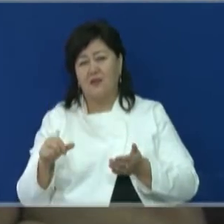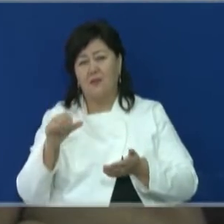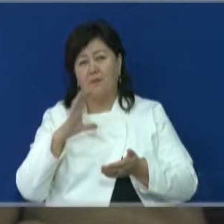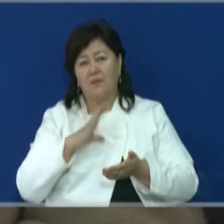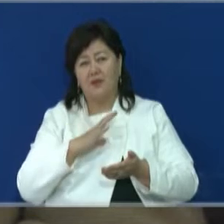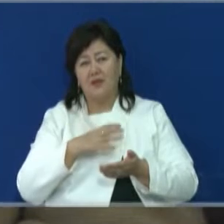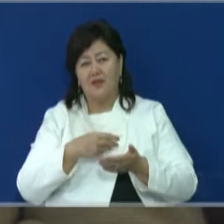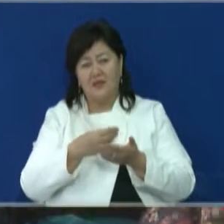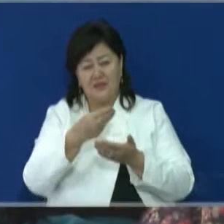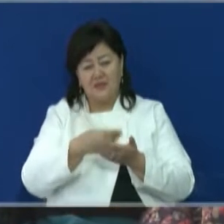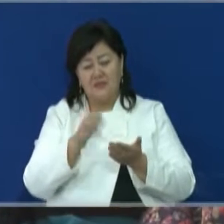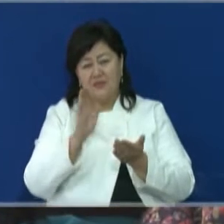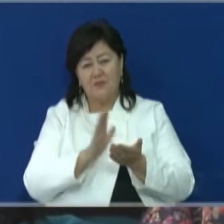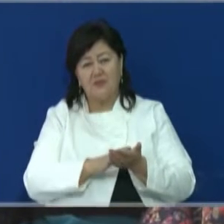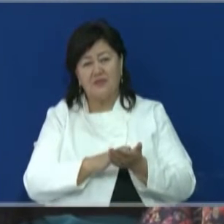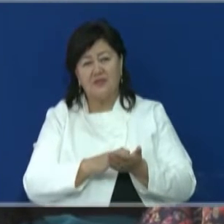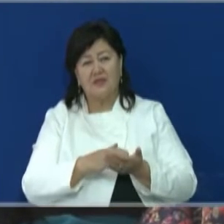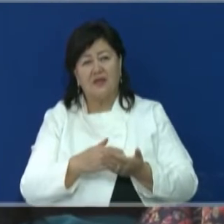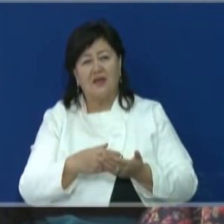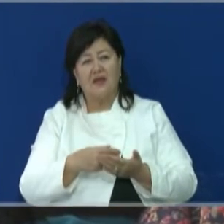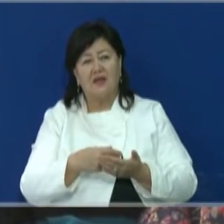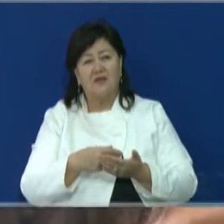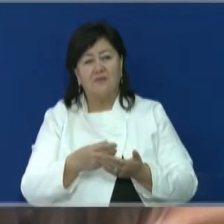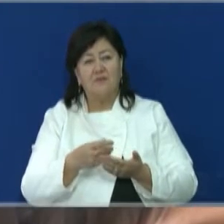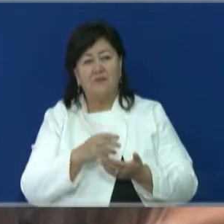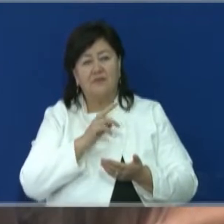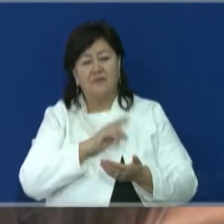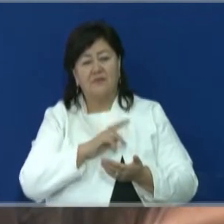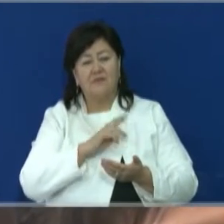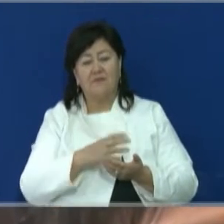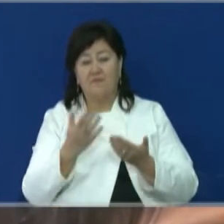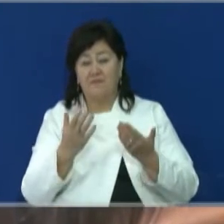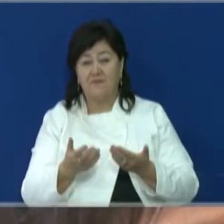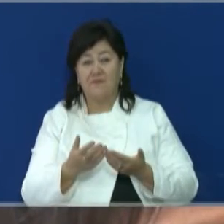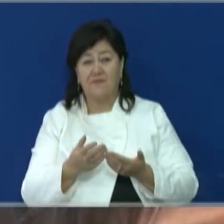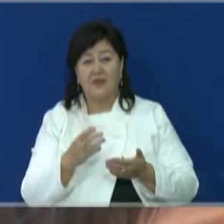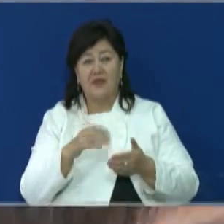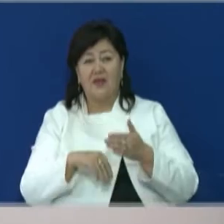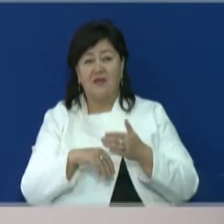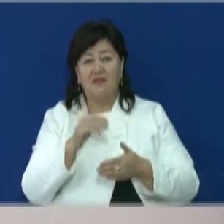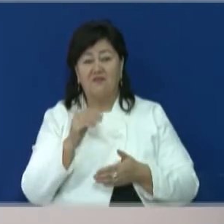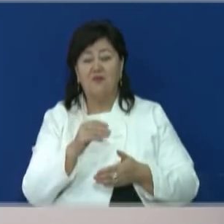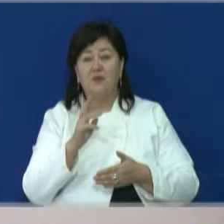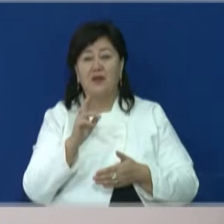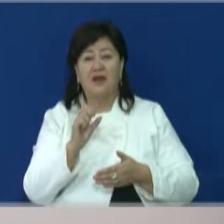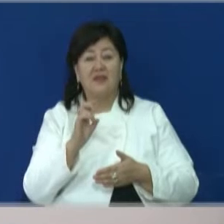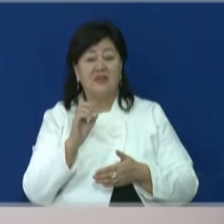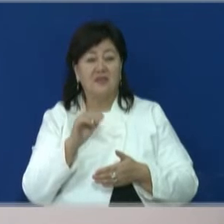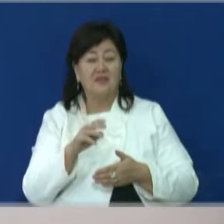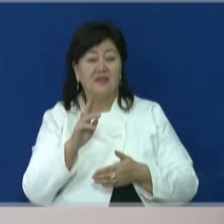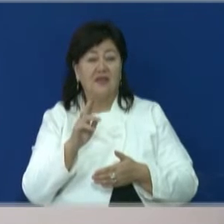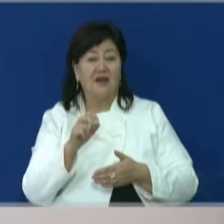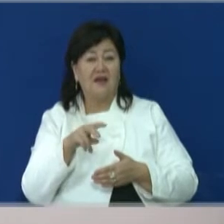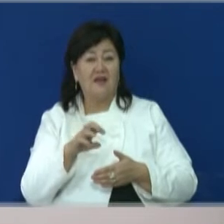болды. Олар Семей қалалық ардагерлер кеңесінің төрағасы етіп, Қанатқали Құндақовты бір ауыздан сайлады. Қанатқали